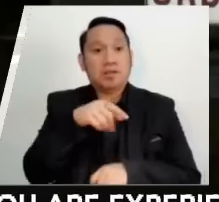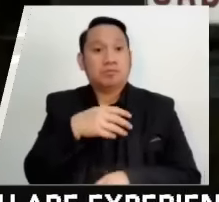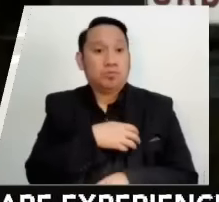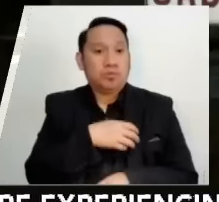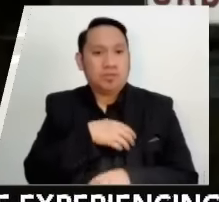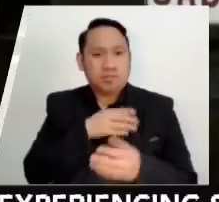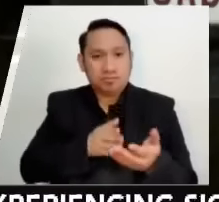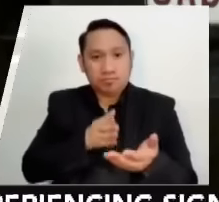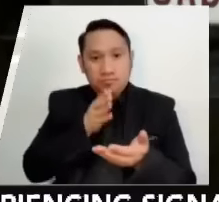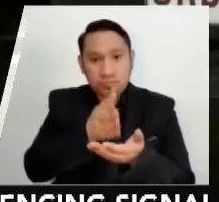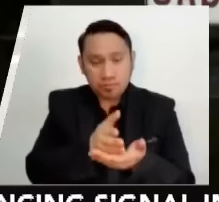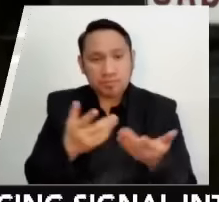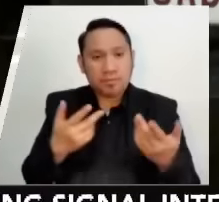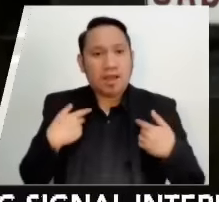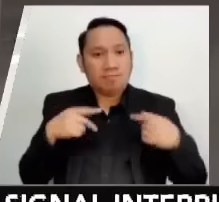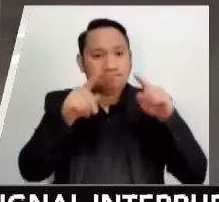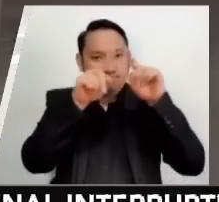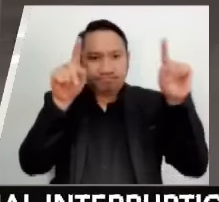search